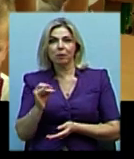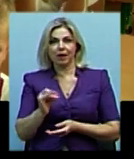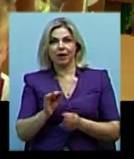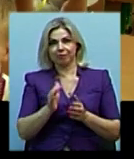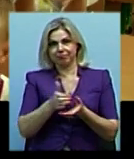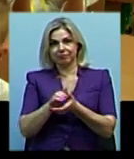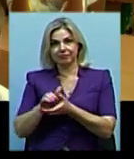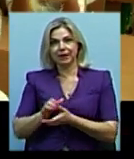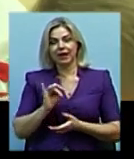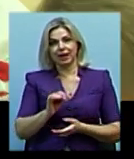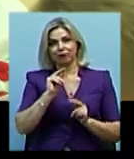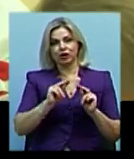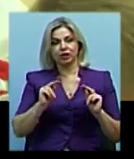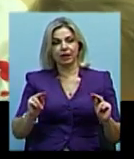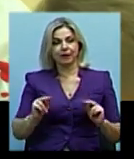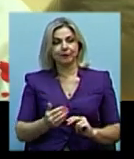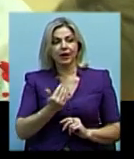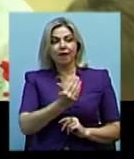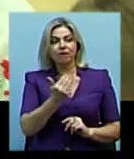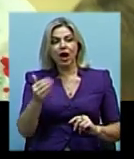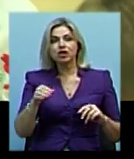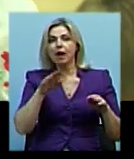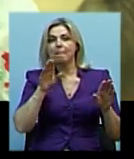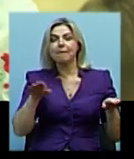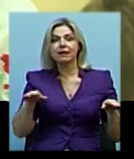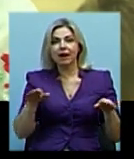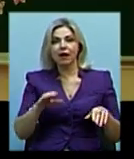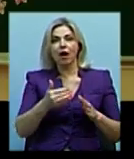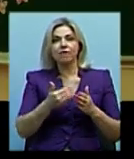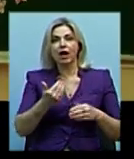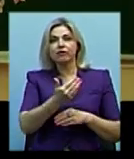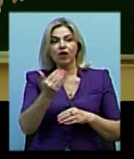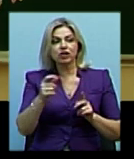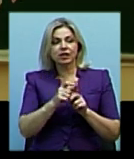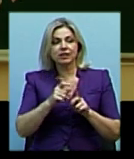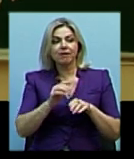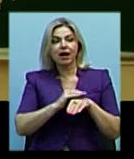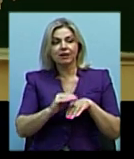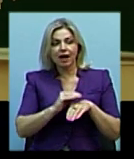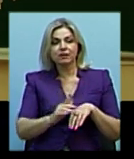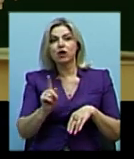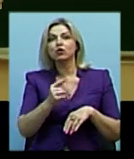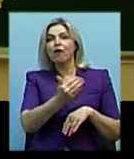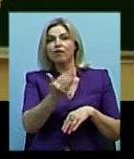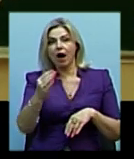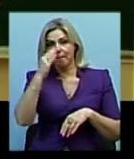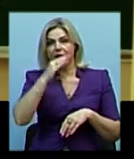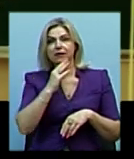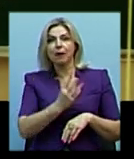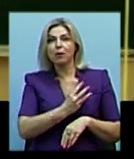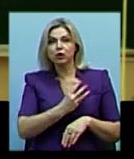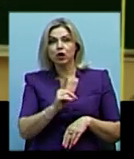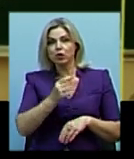вчителем. І ваших метеликів, ваших гарних слів, ласкавих, які батьки вам побажали, хай